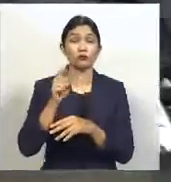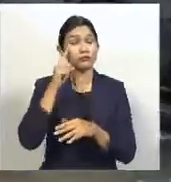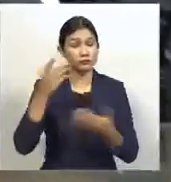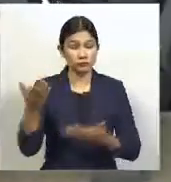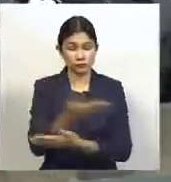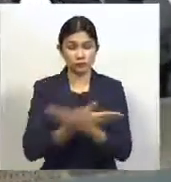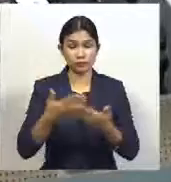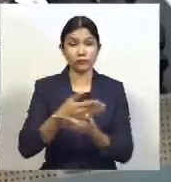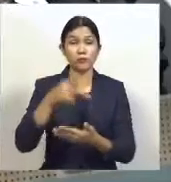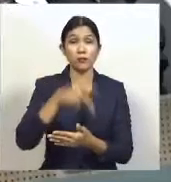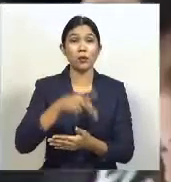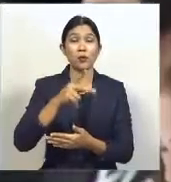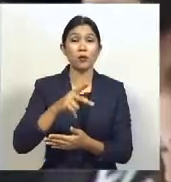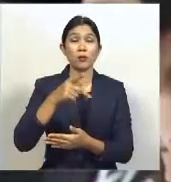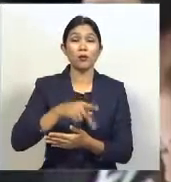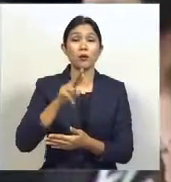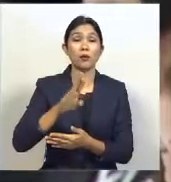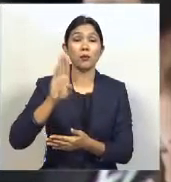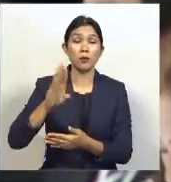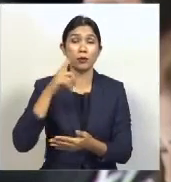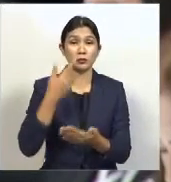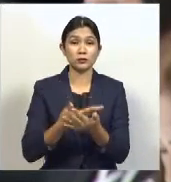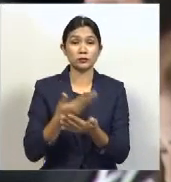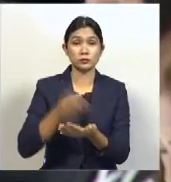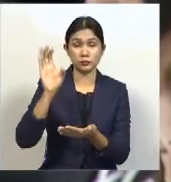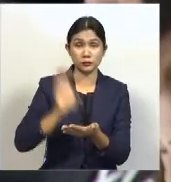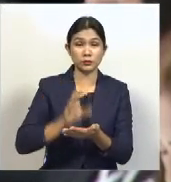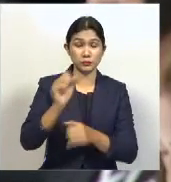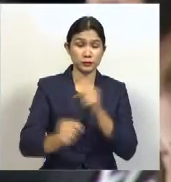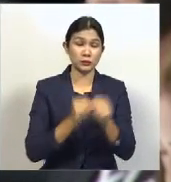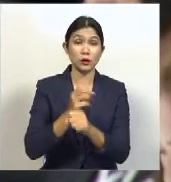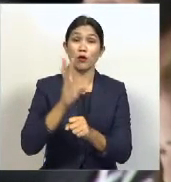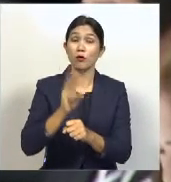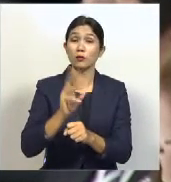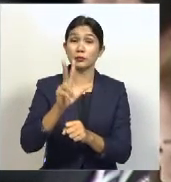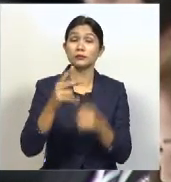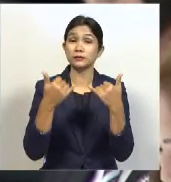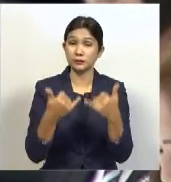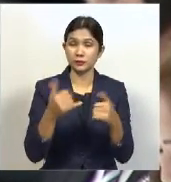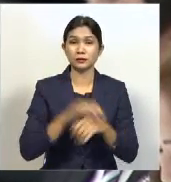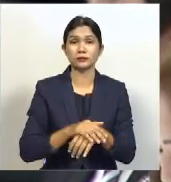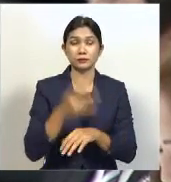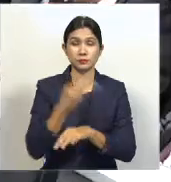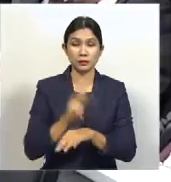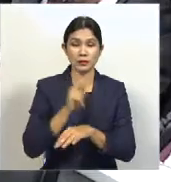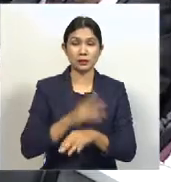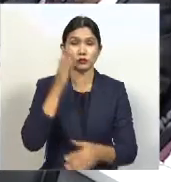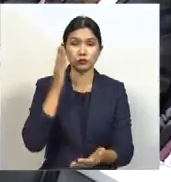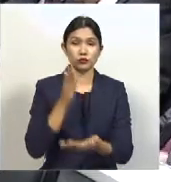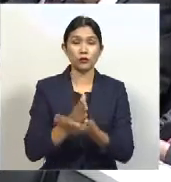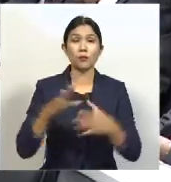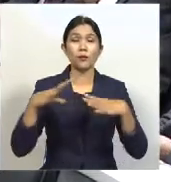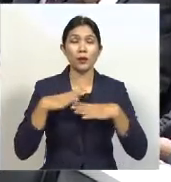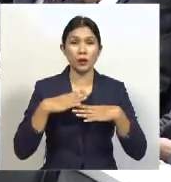พิจารณาร่างพระราชบัญญัติงบประมาณรายจ่ายประจำปีงบประมาณพุทธศักราช2563ประธานในที่ประชุมได้สั่งพักการ